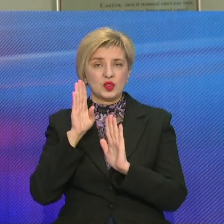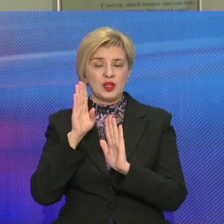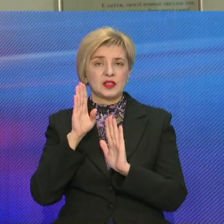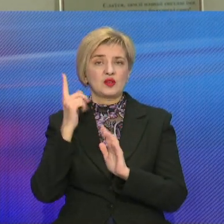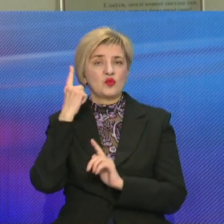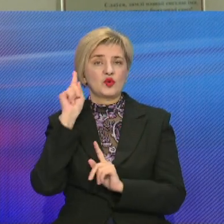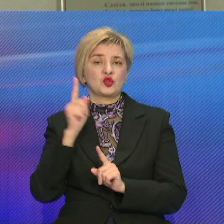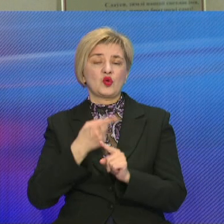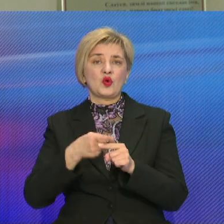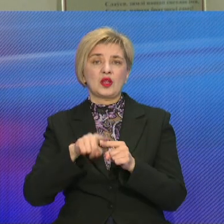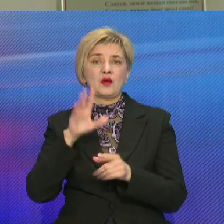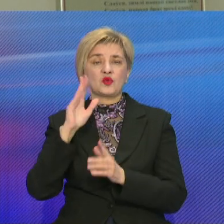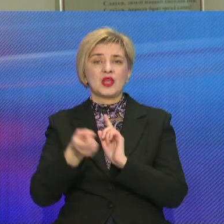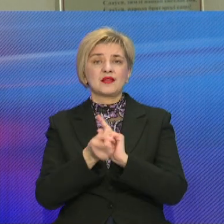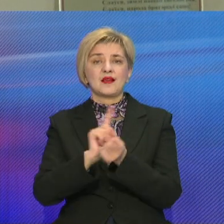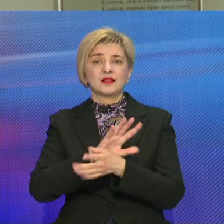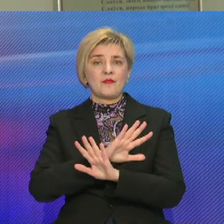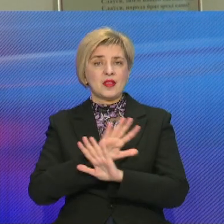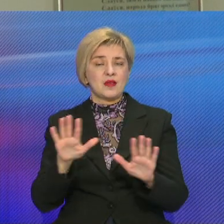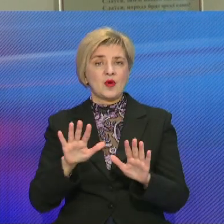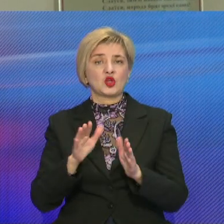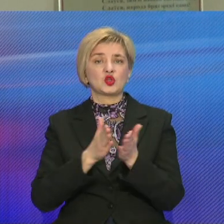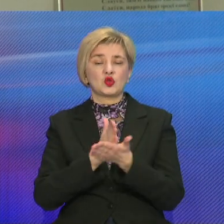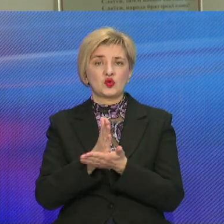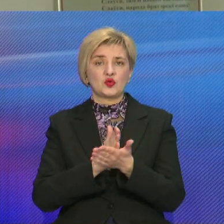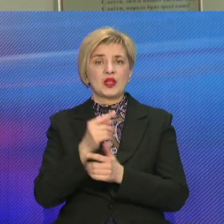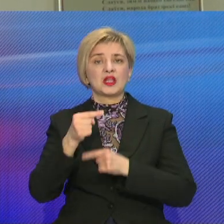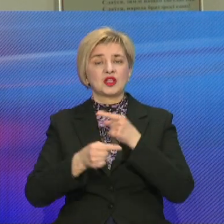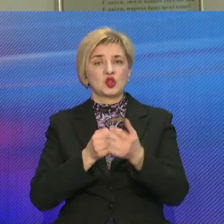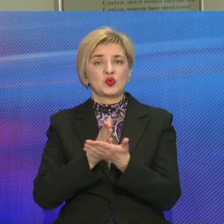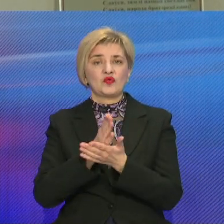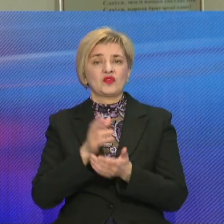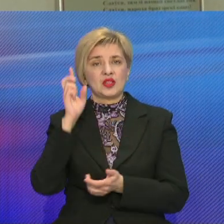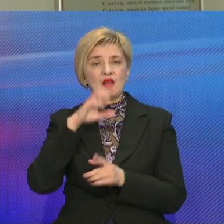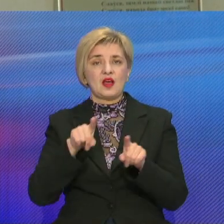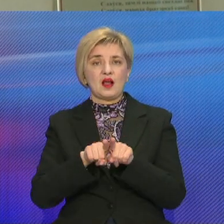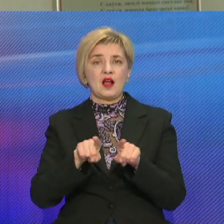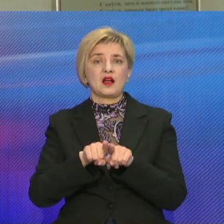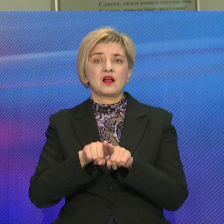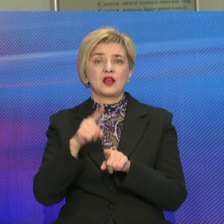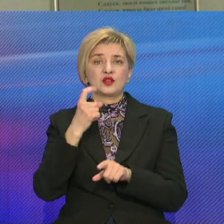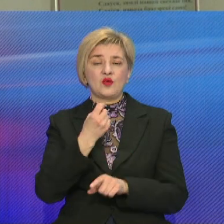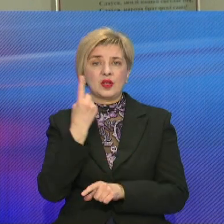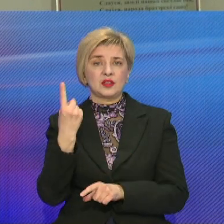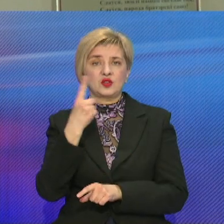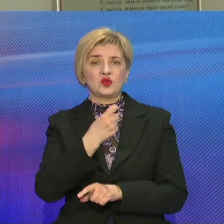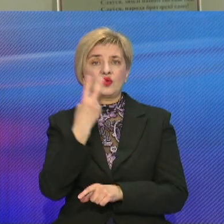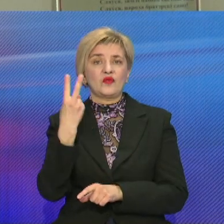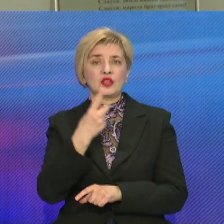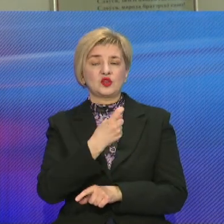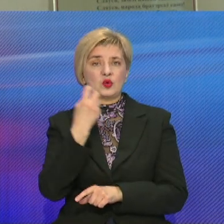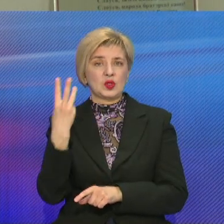это будет незаменимая служба, традиционная служба в стране, ну, такие как 101, 102, 103.